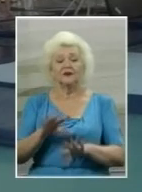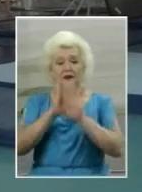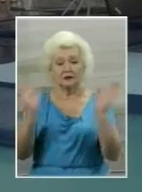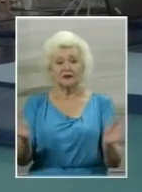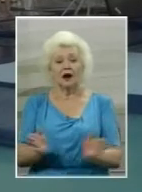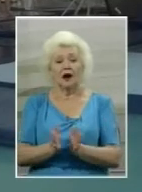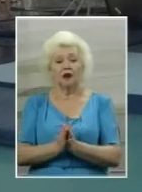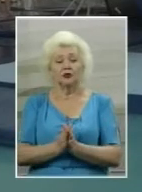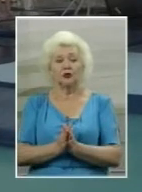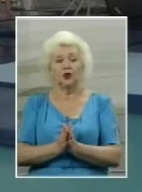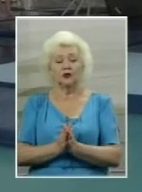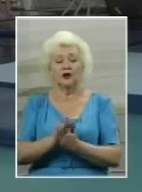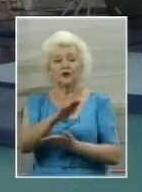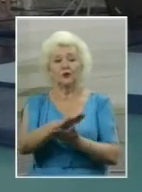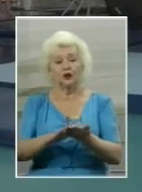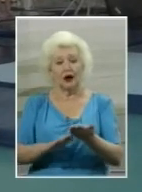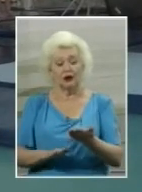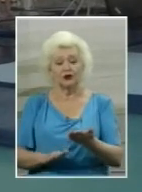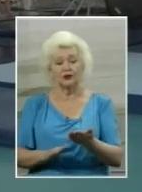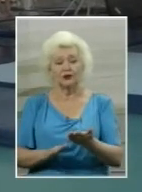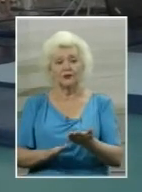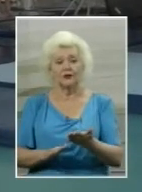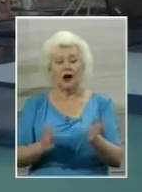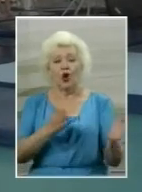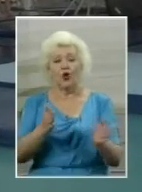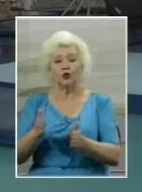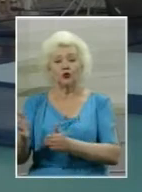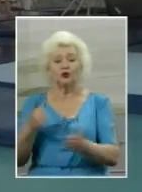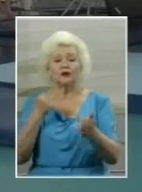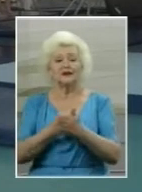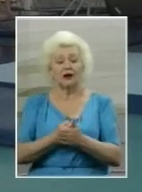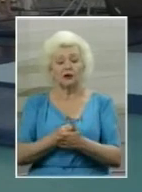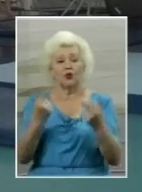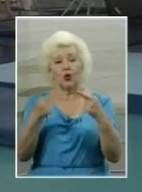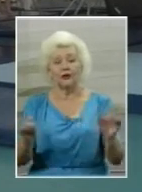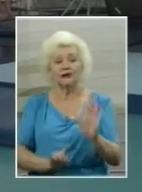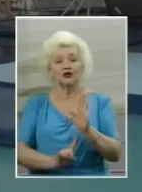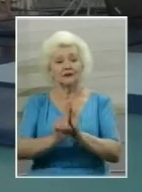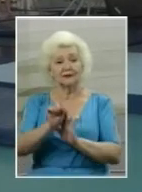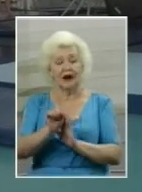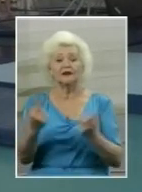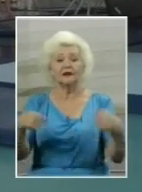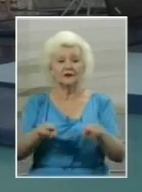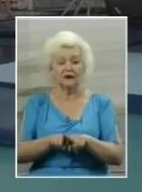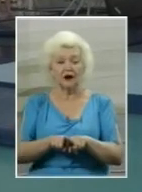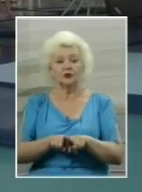загалом у подальшому готуються до інших стартів, також